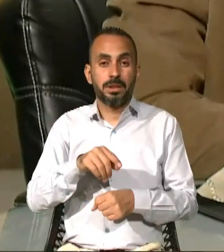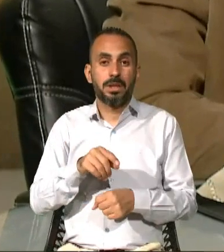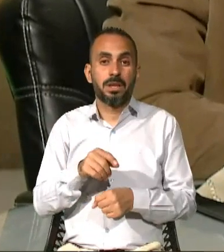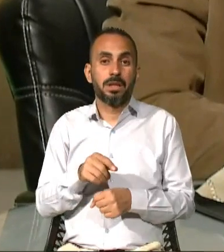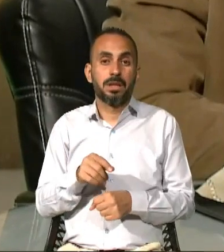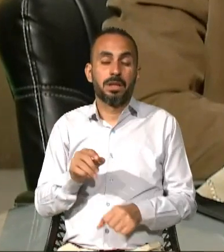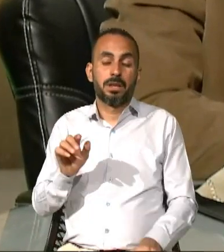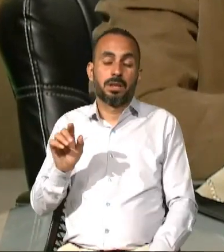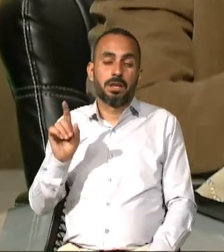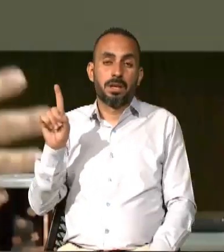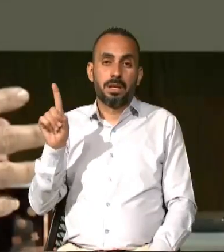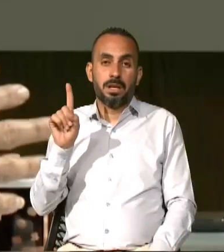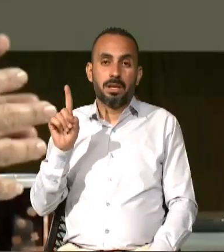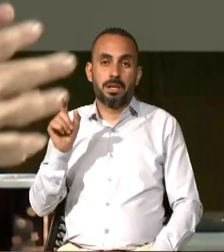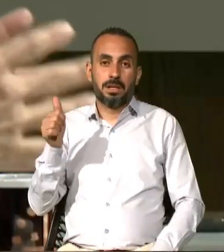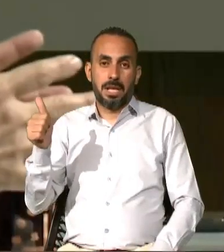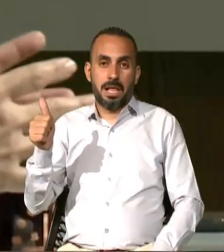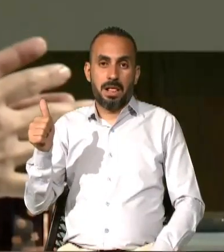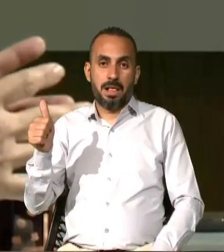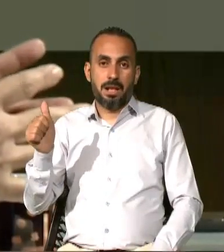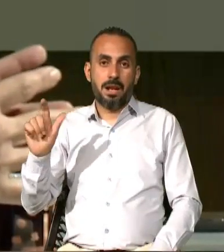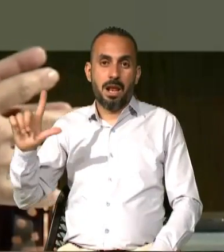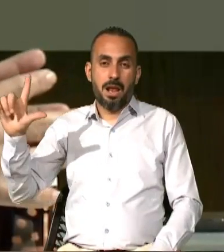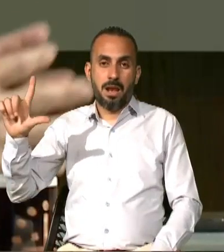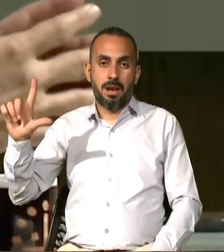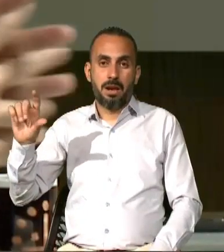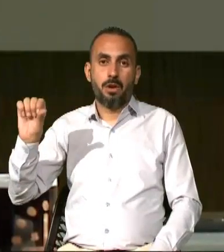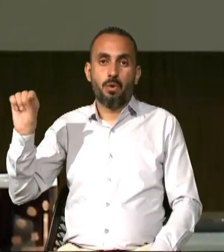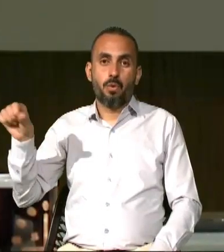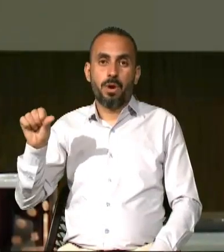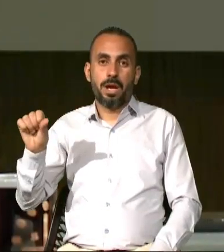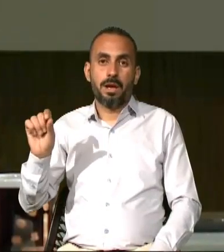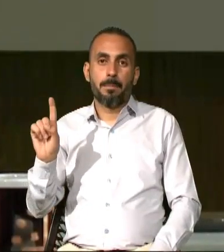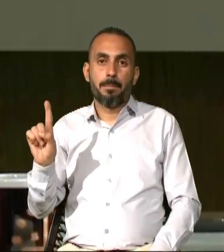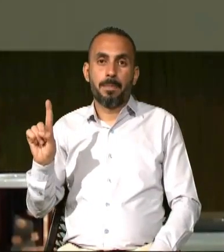كلمه الوباء الخطر تحت اجنحته تحت